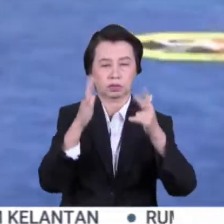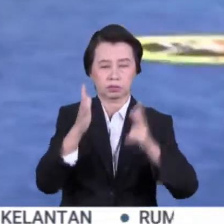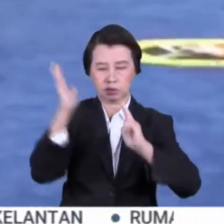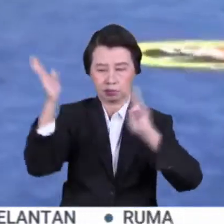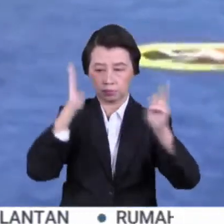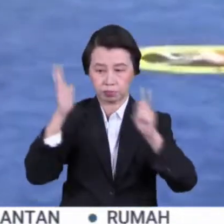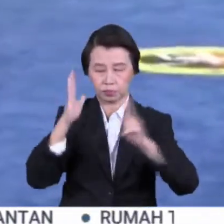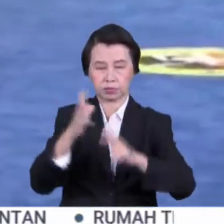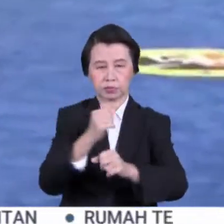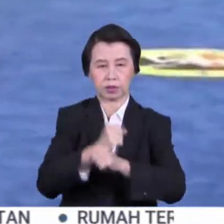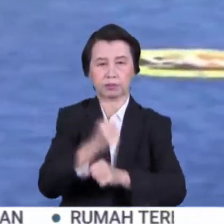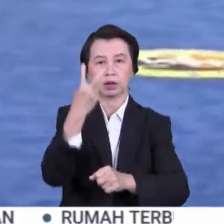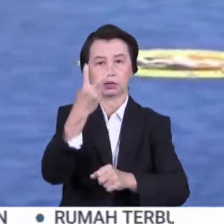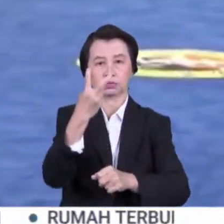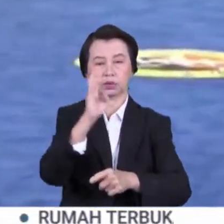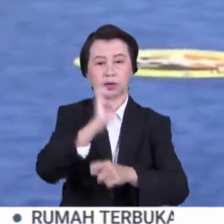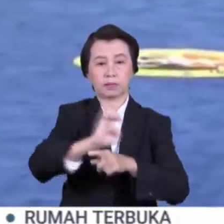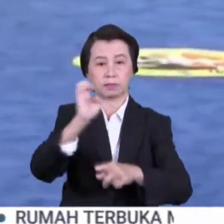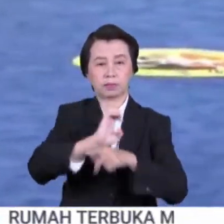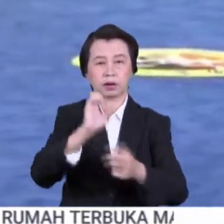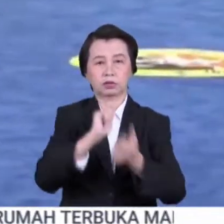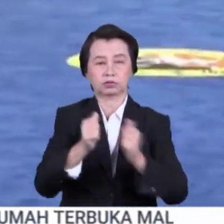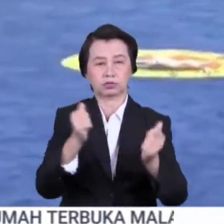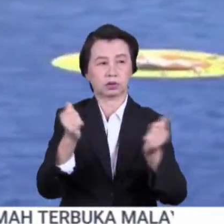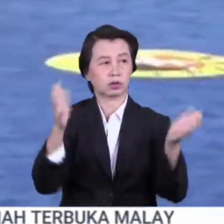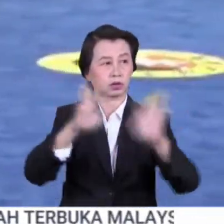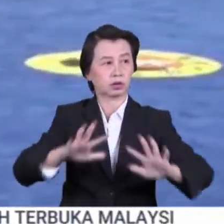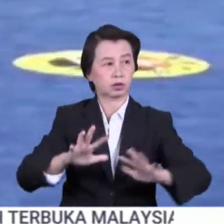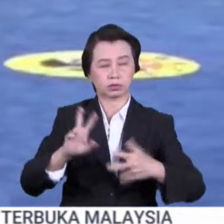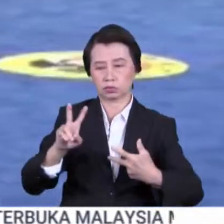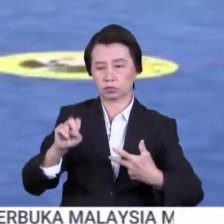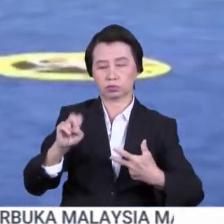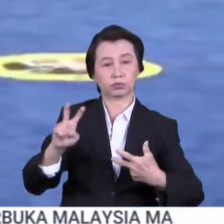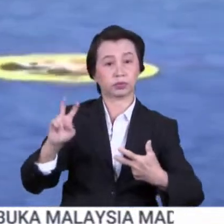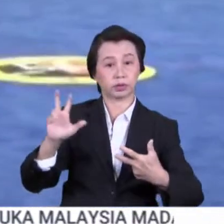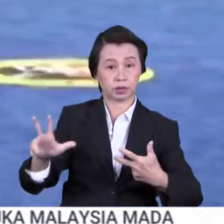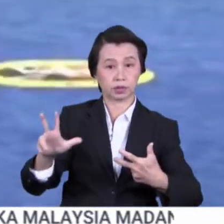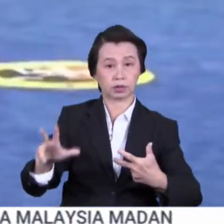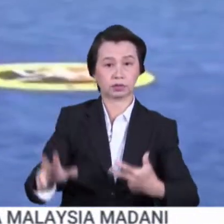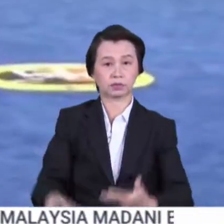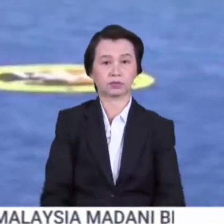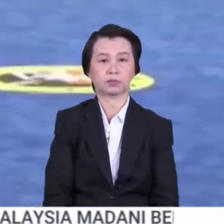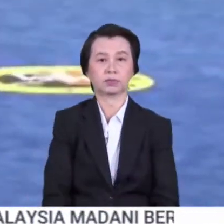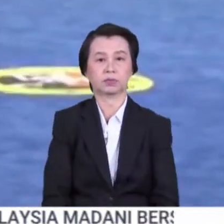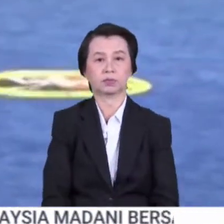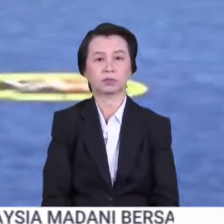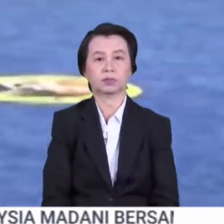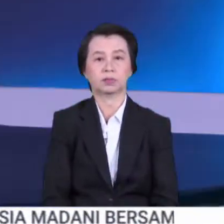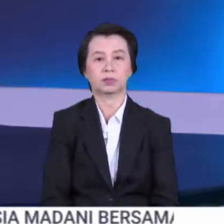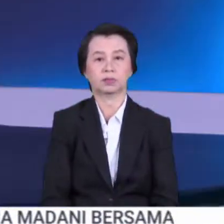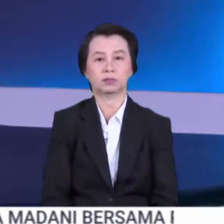pertama meraih 2 pingat emas pada Sukan SEA 2023 ketika ini.